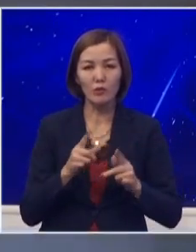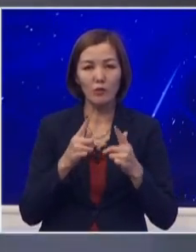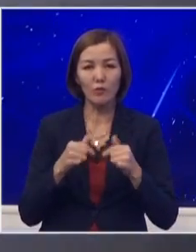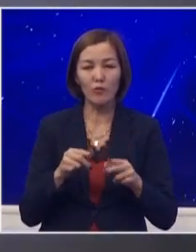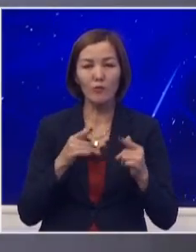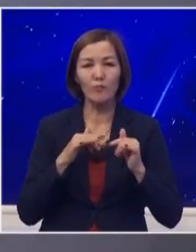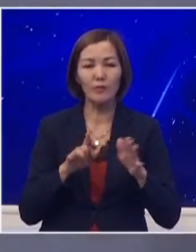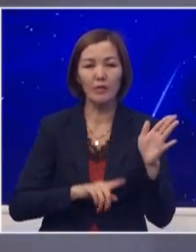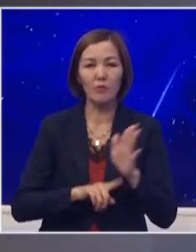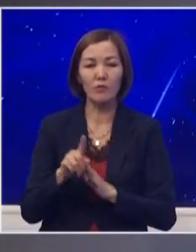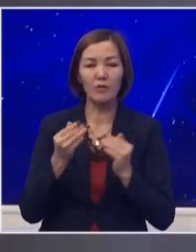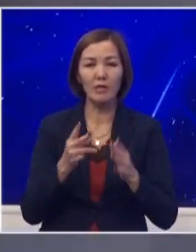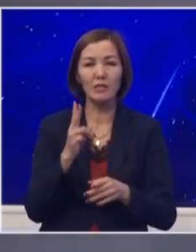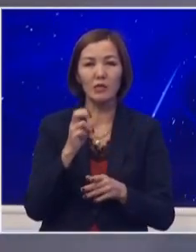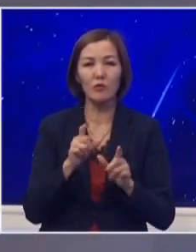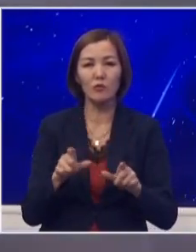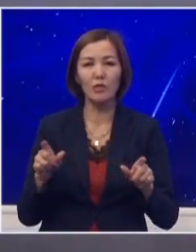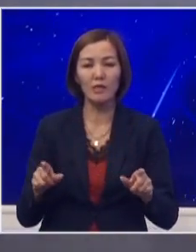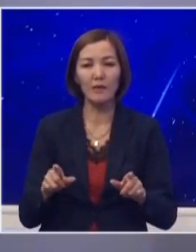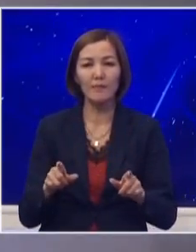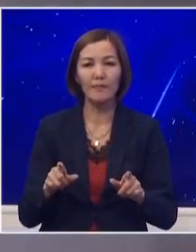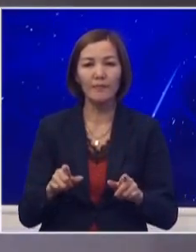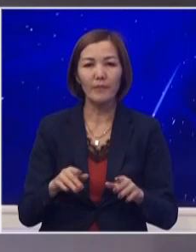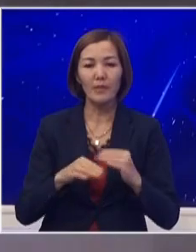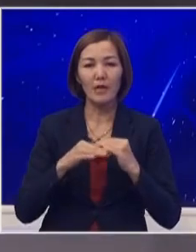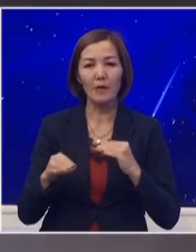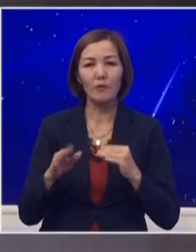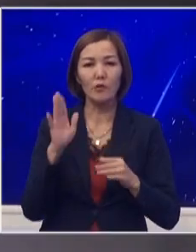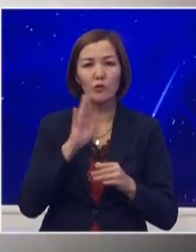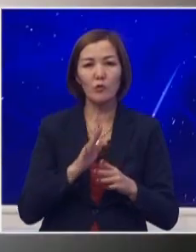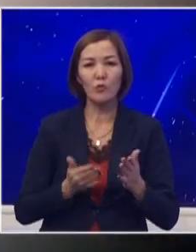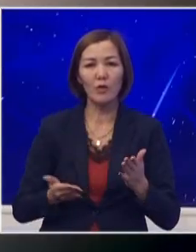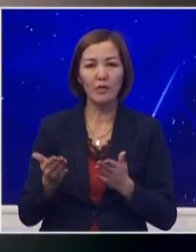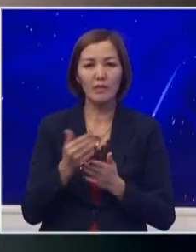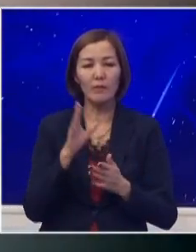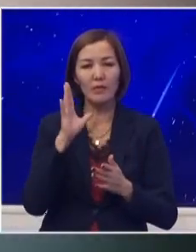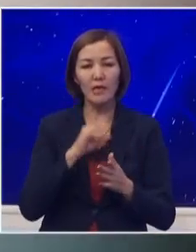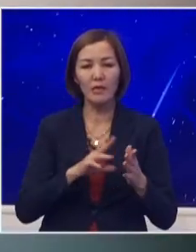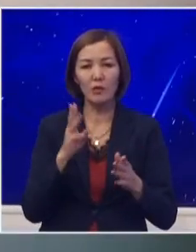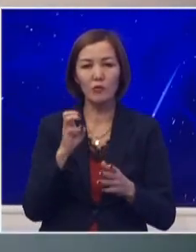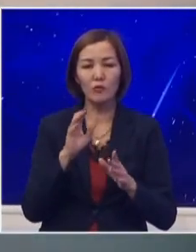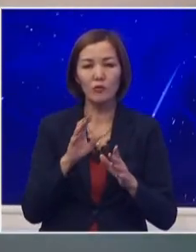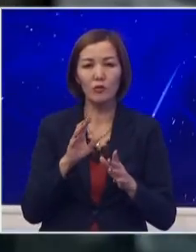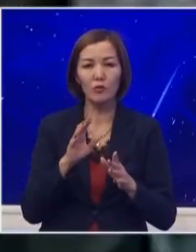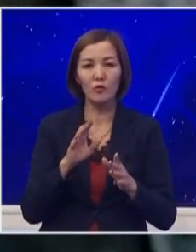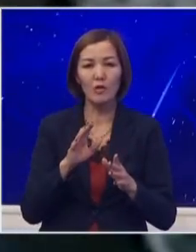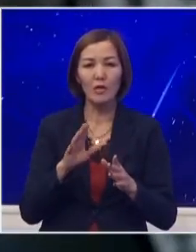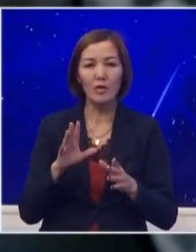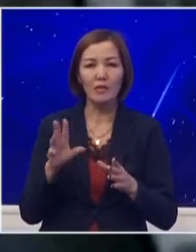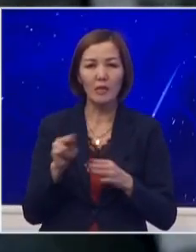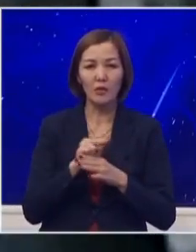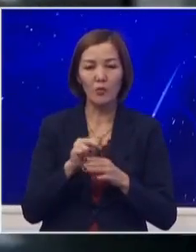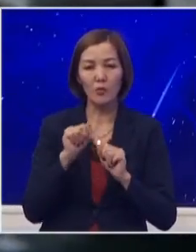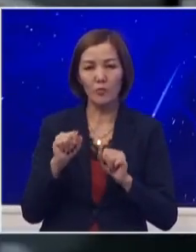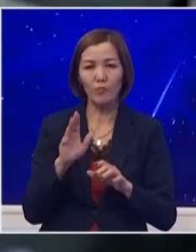іске қосылды. Қазіргі таңда 200-ден аса қап төселді. Су жиналу ықтимал жерге тағы да 300-ге жуық қап төсеу жоспарланып отыр,